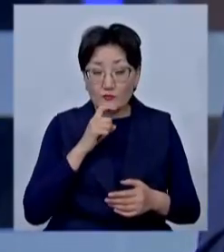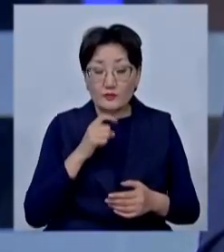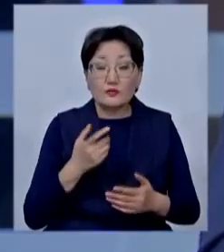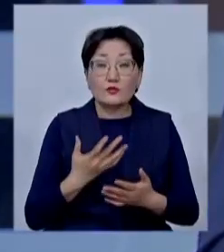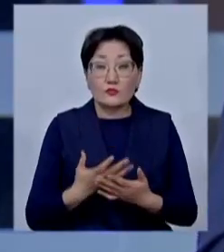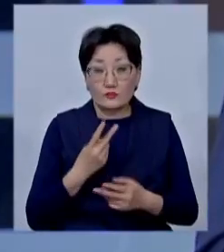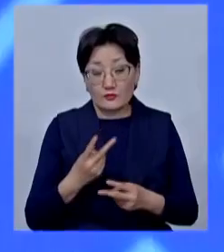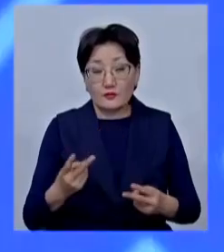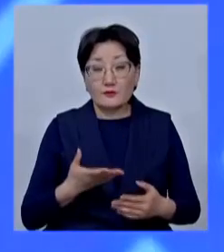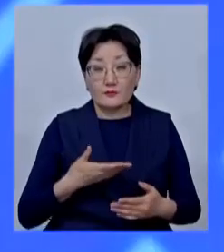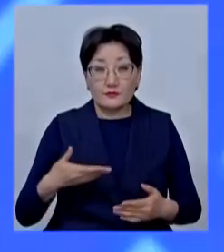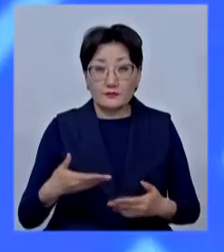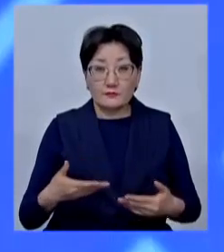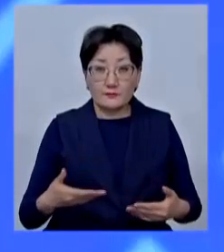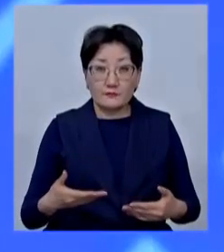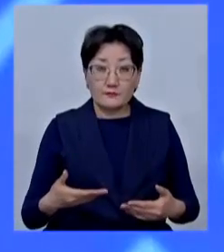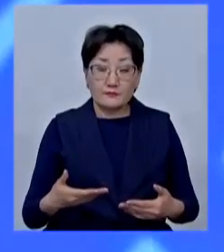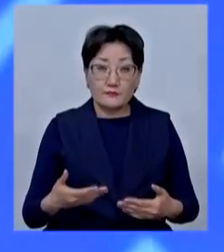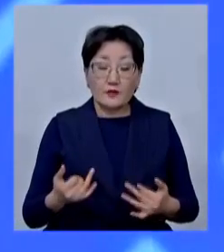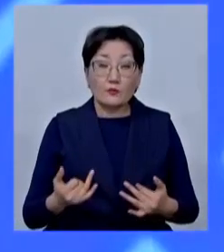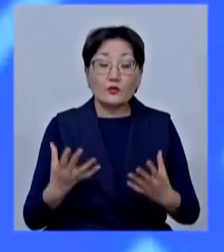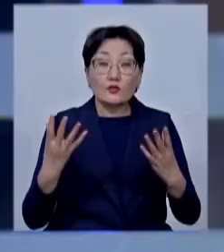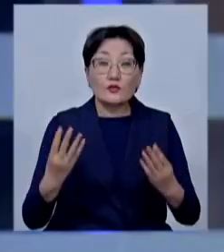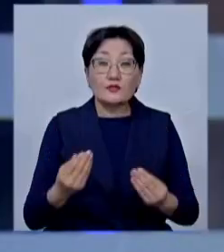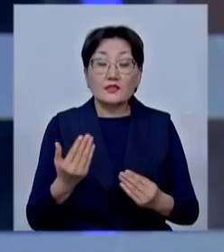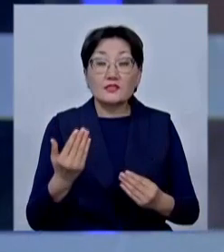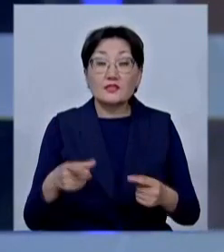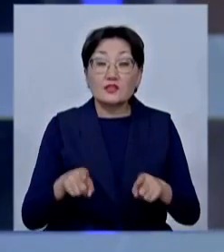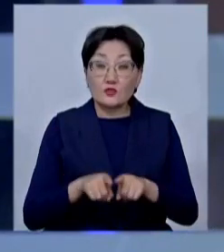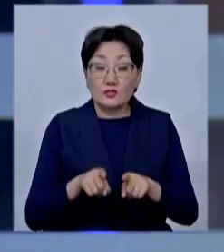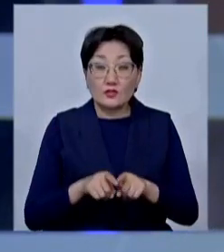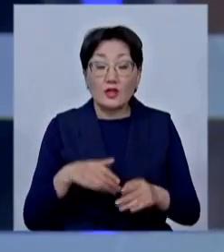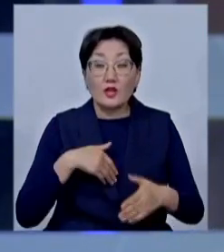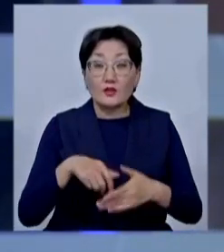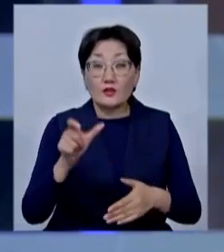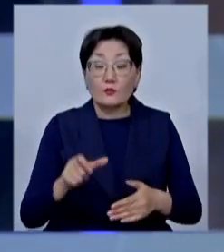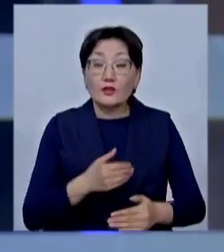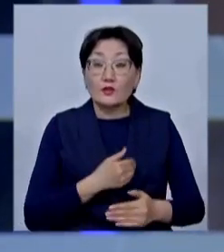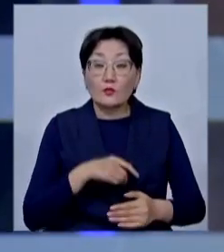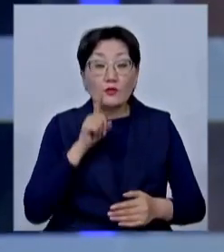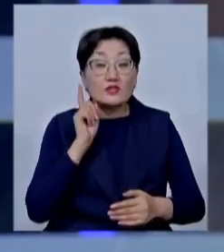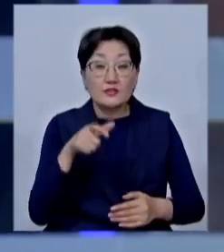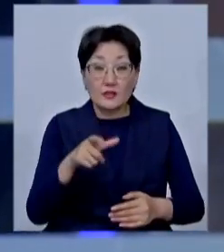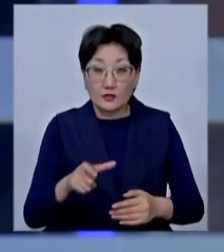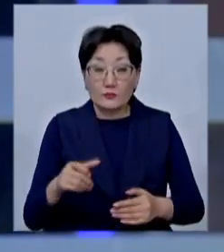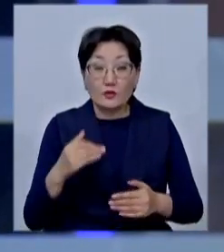түсінбеушілікпен қарады бізге. Бүгінде енді осы сіз сияқты ерікті болғысы келетін жастар көп пе?